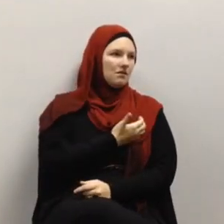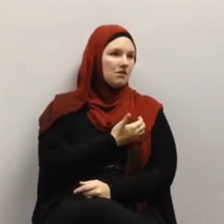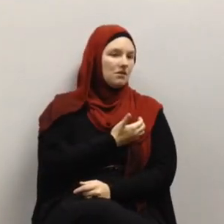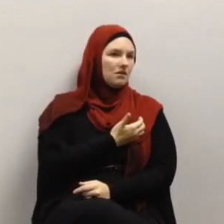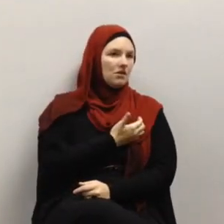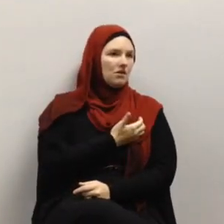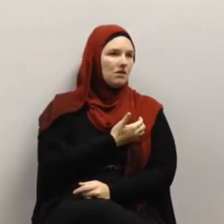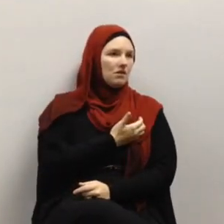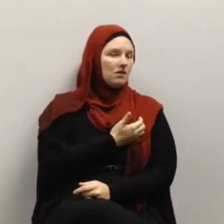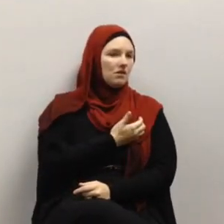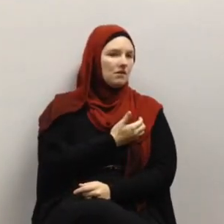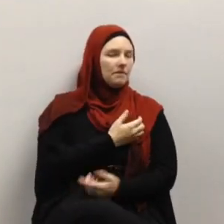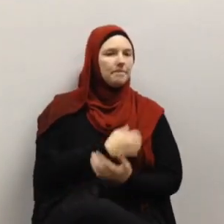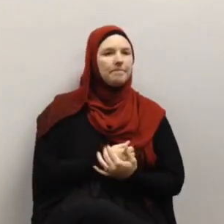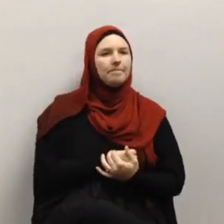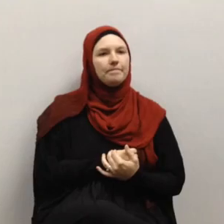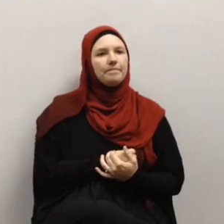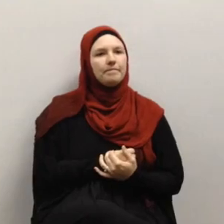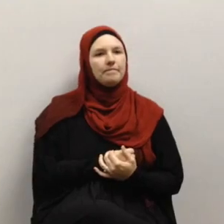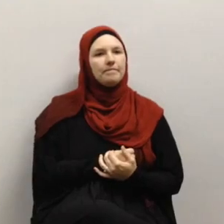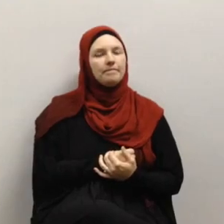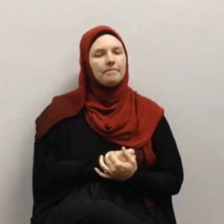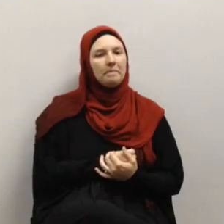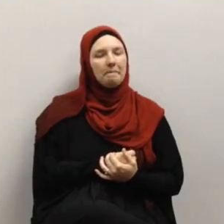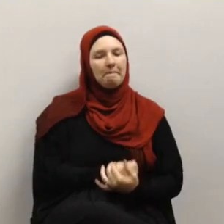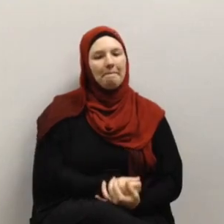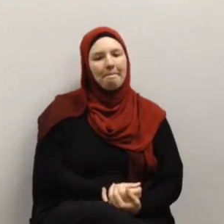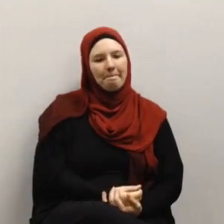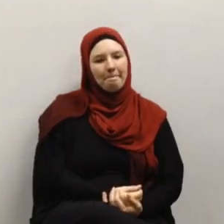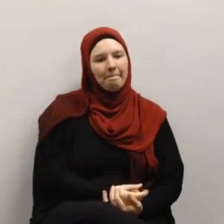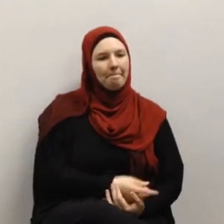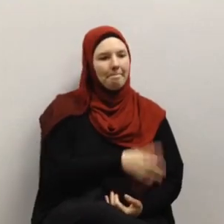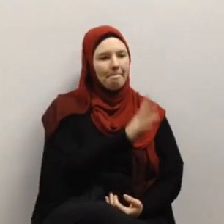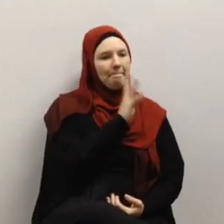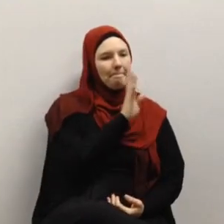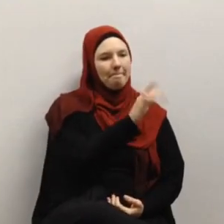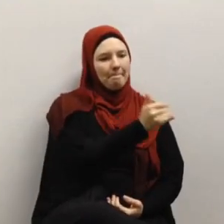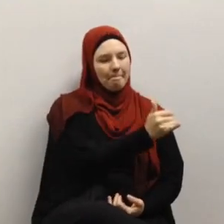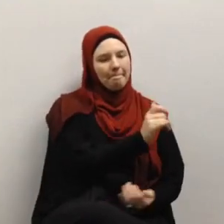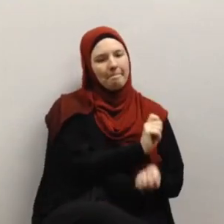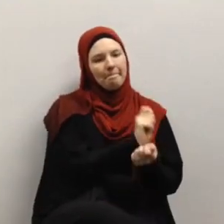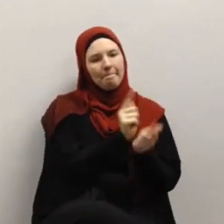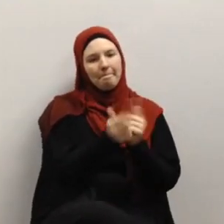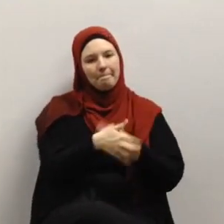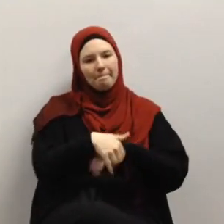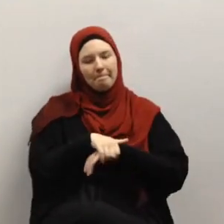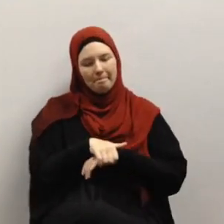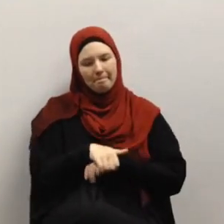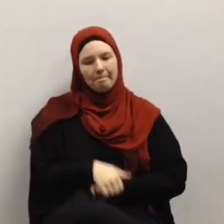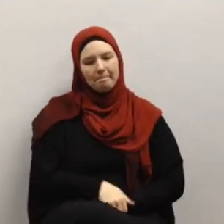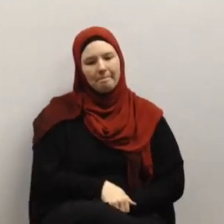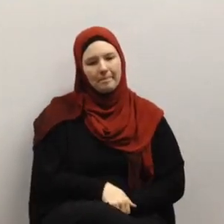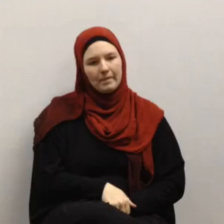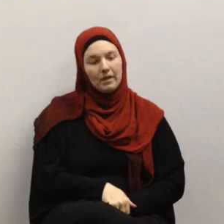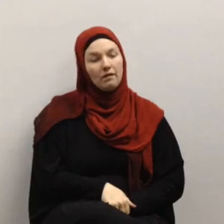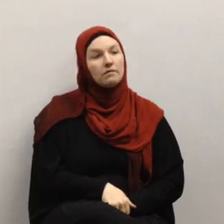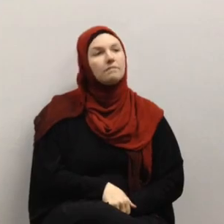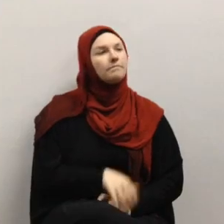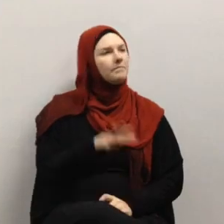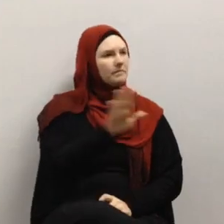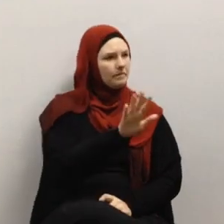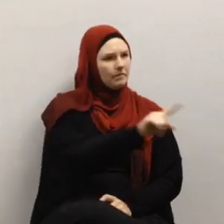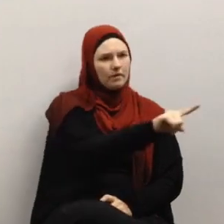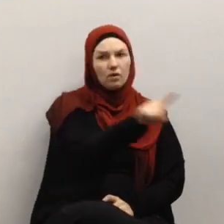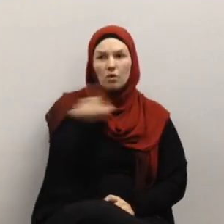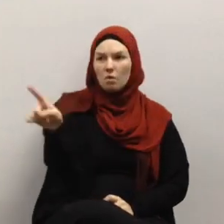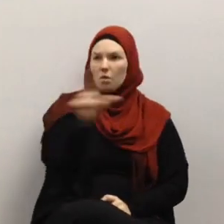forward. فَلَا وَرَبِّكَ لَا يُؤْمِنُونَ. Nay, by your Lord, they would